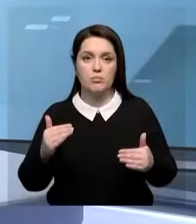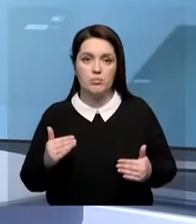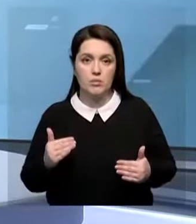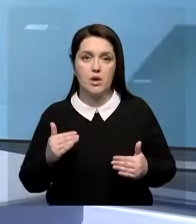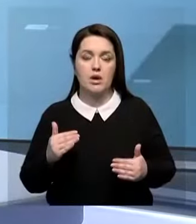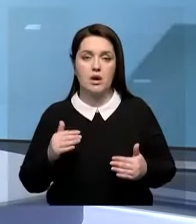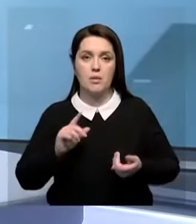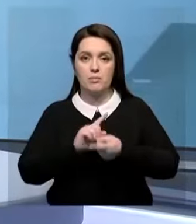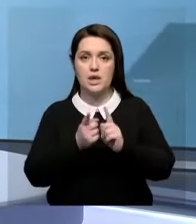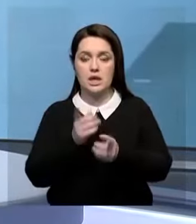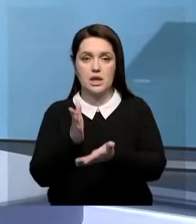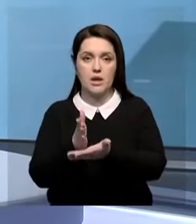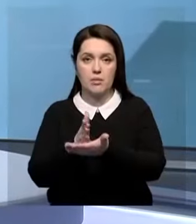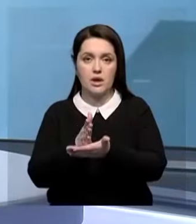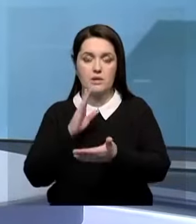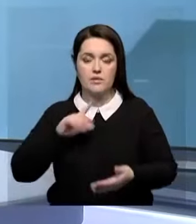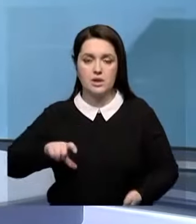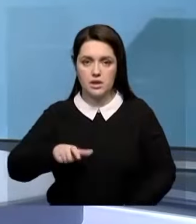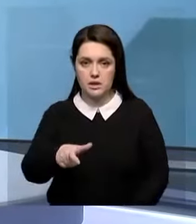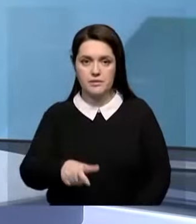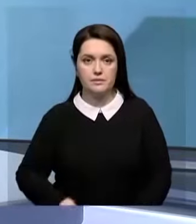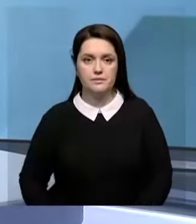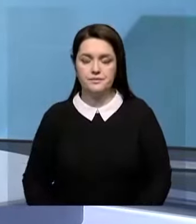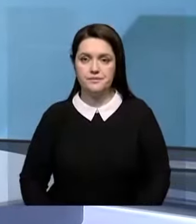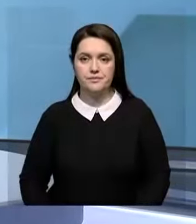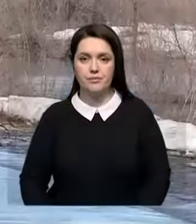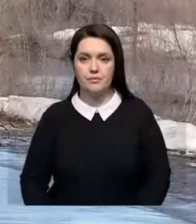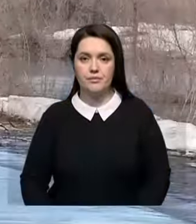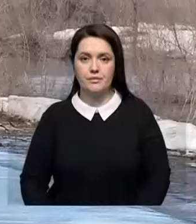и перенаправить в русло реки. Подробности в следующем материале.